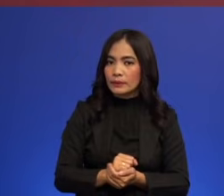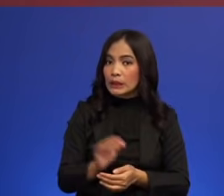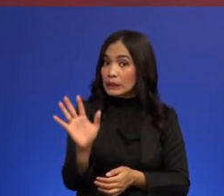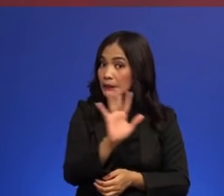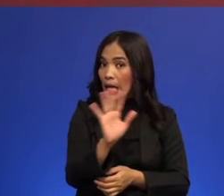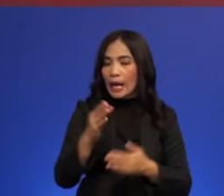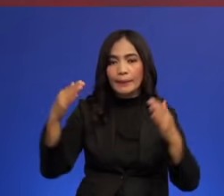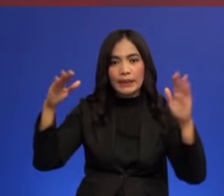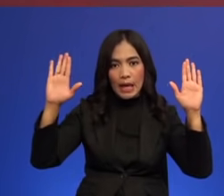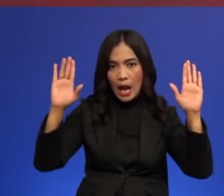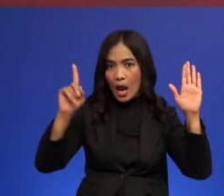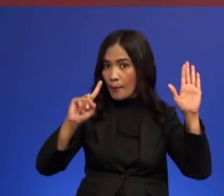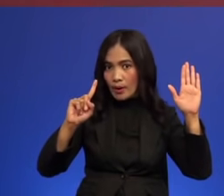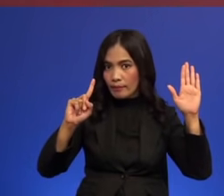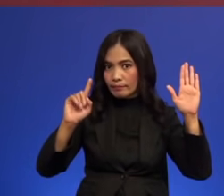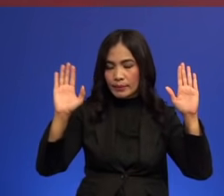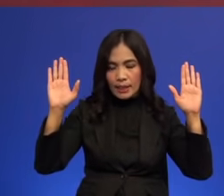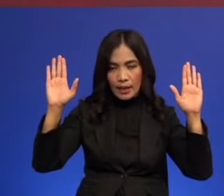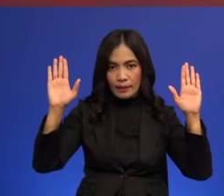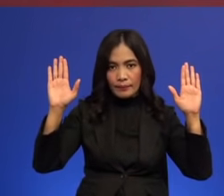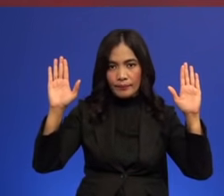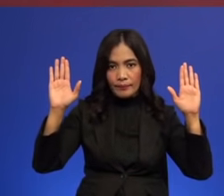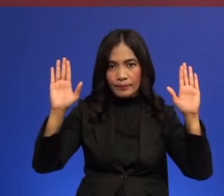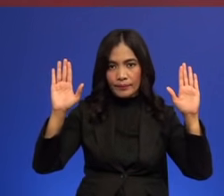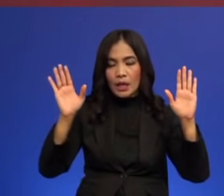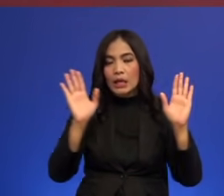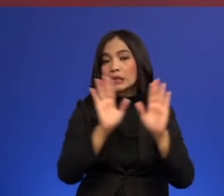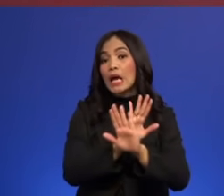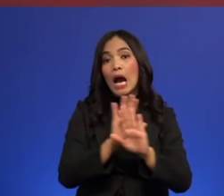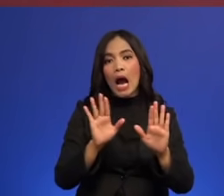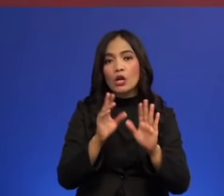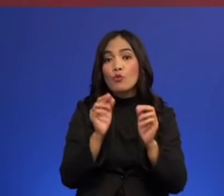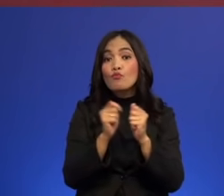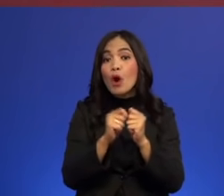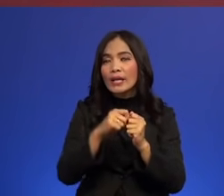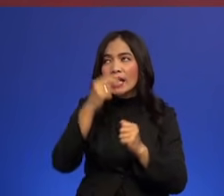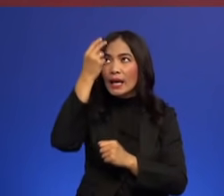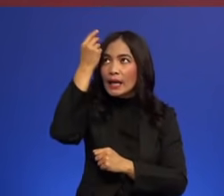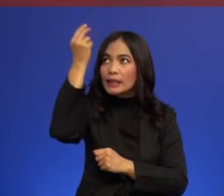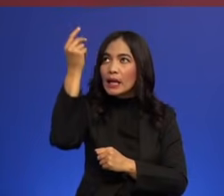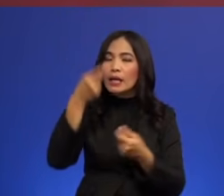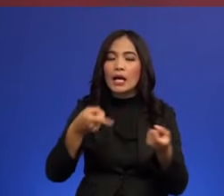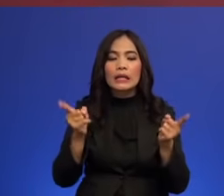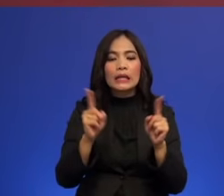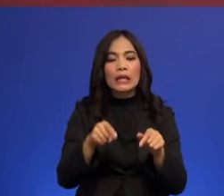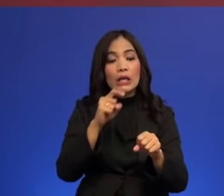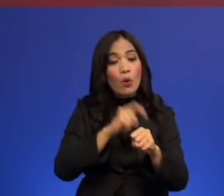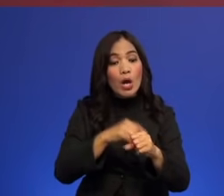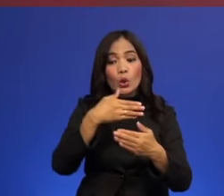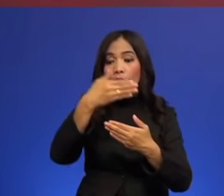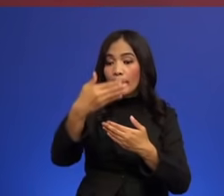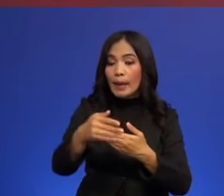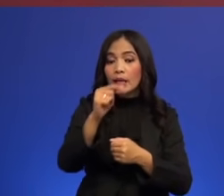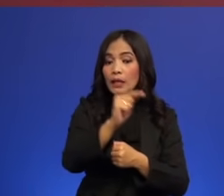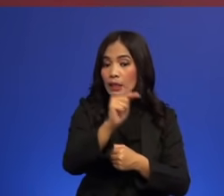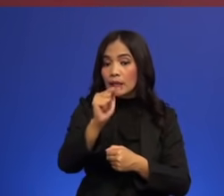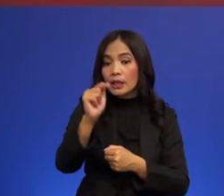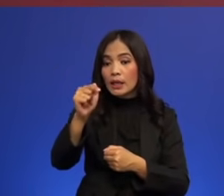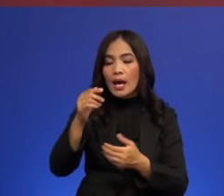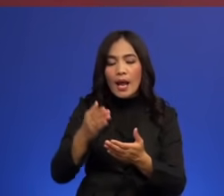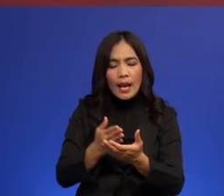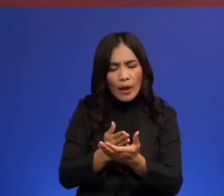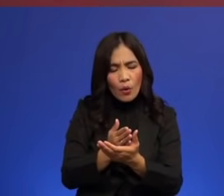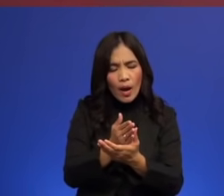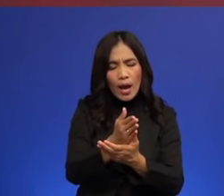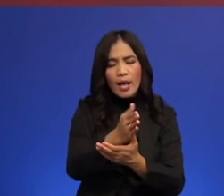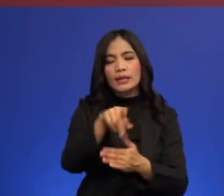Jangan menyerah. Jangan membuat skenario apa yang akan terjadi nanti. Yang penting lewati dari